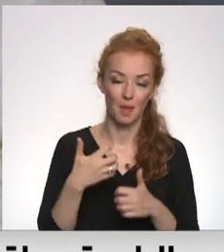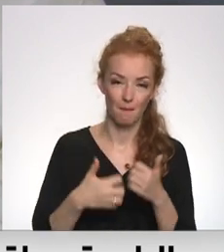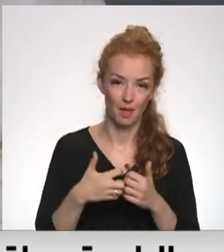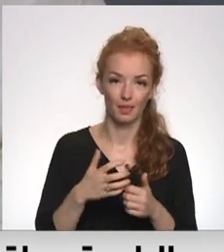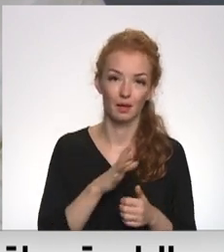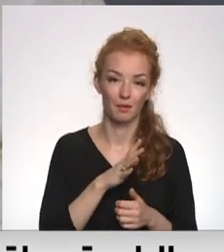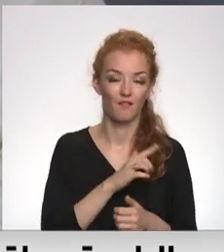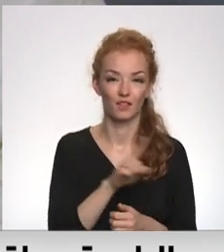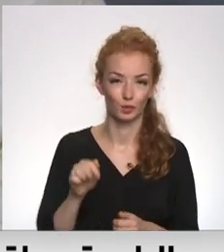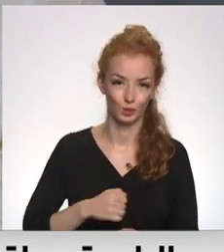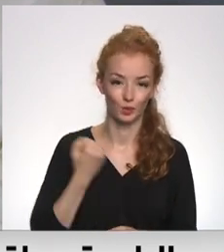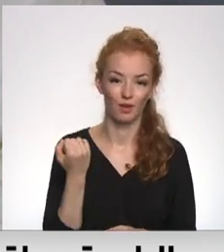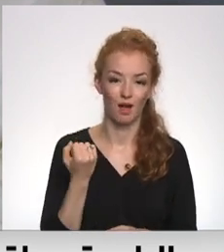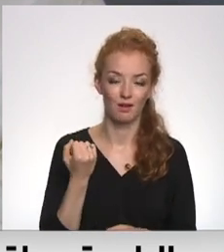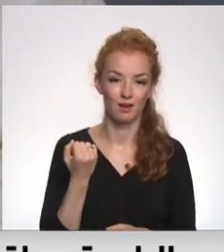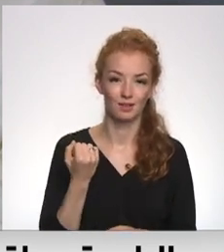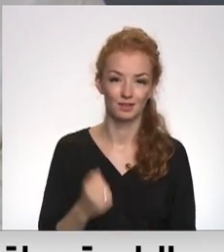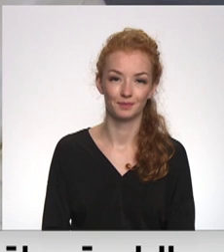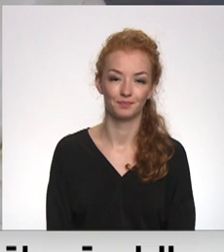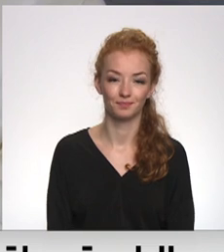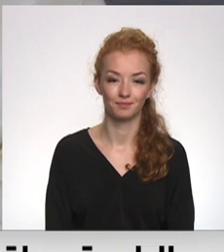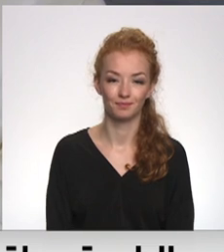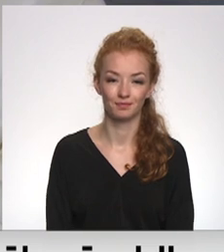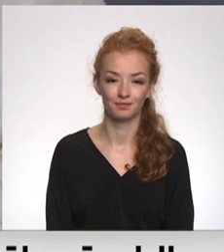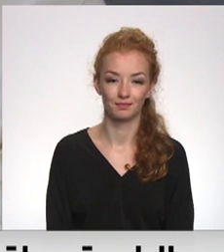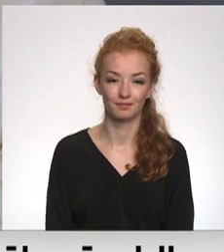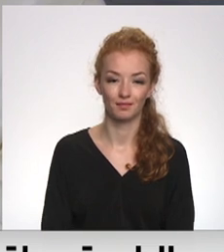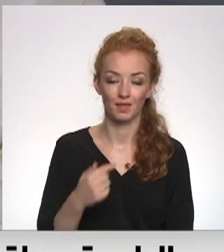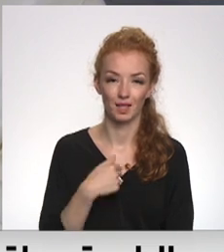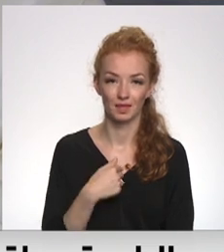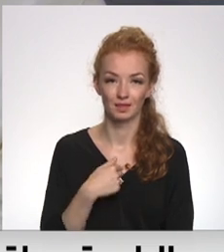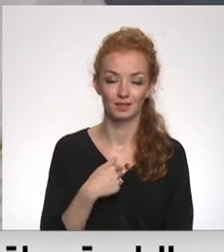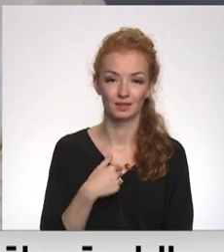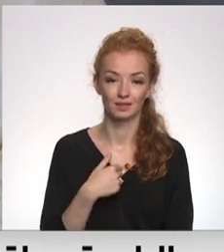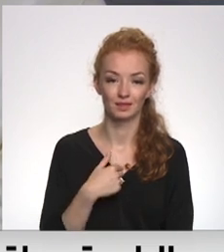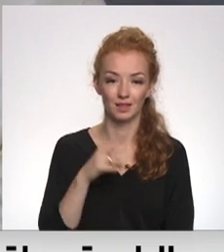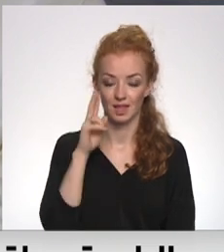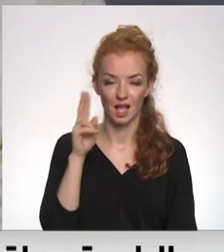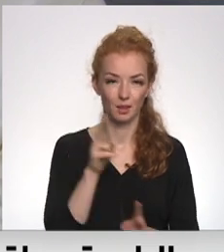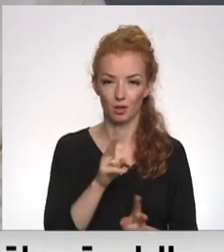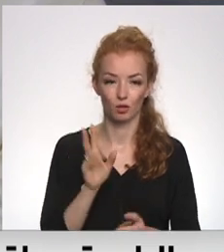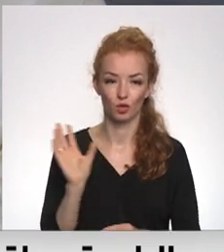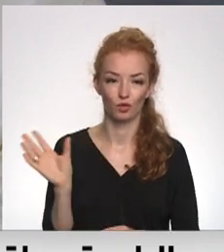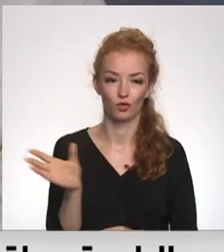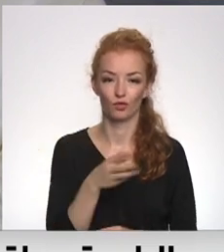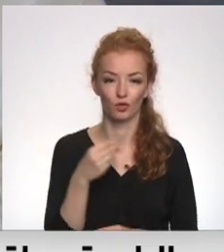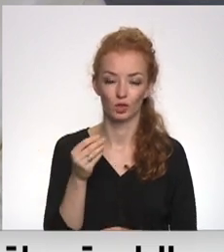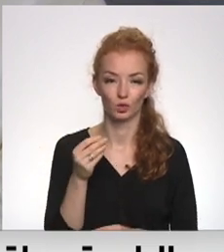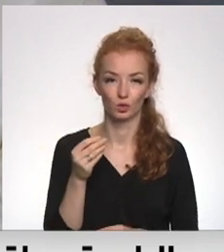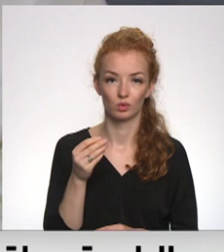bija tas visgrūtākais. Tāpēc, ka es īsti nesapratu visus tos, nu,